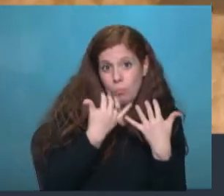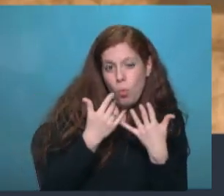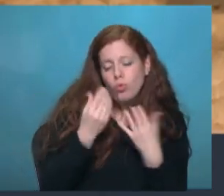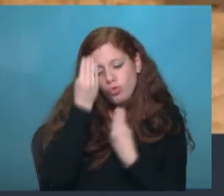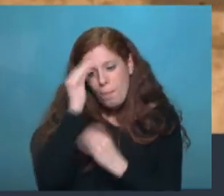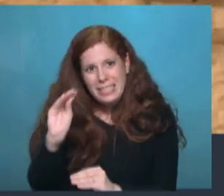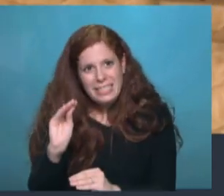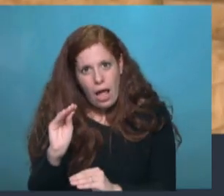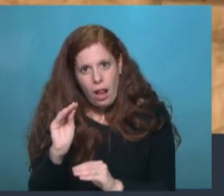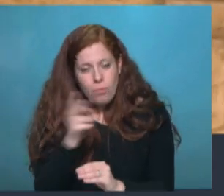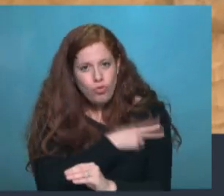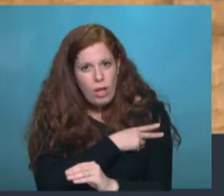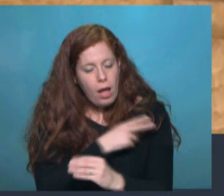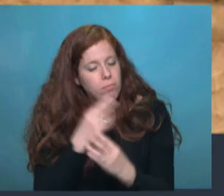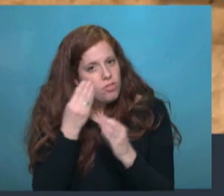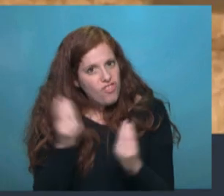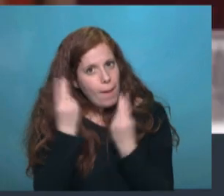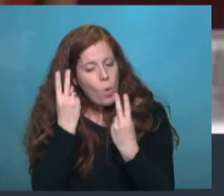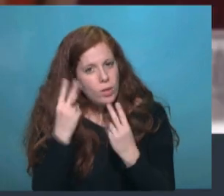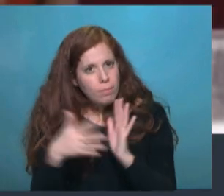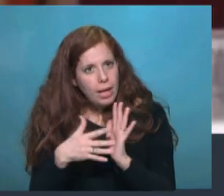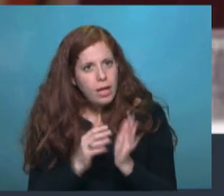מהותיים לחקירה.